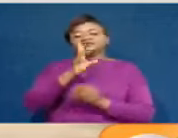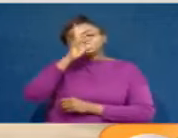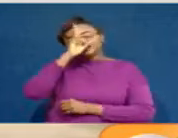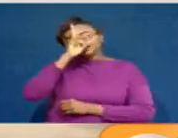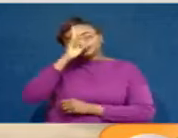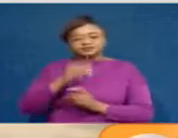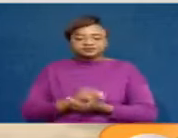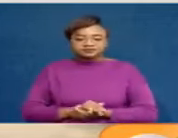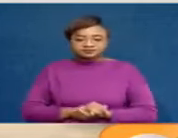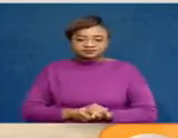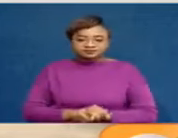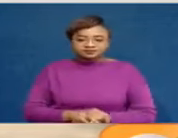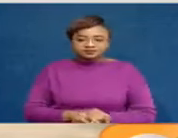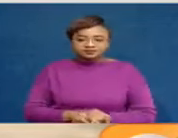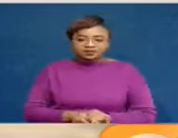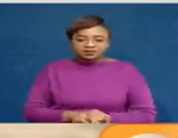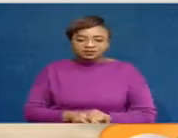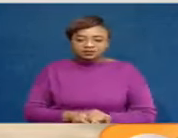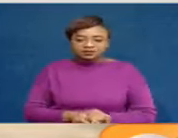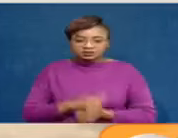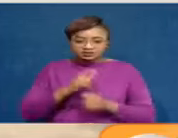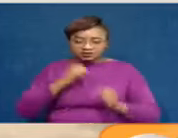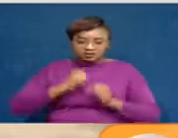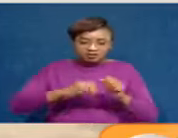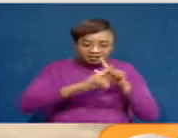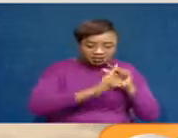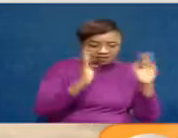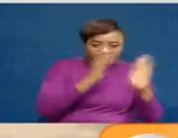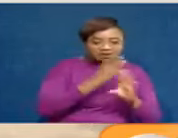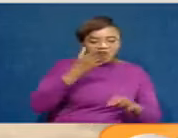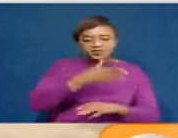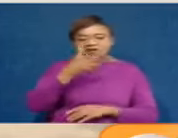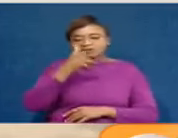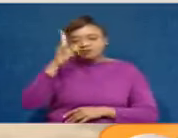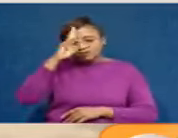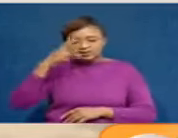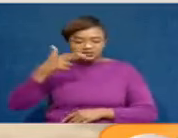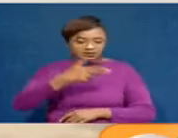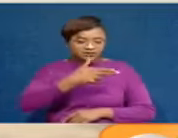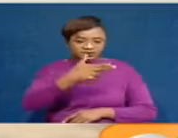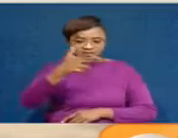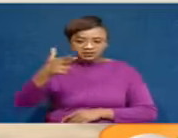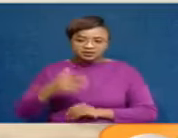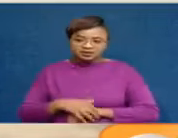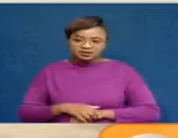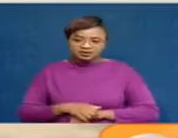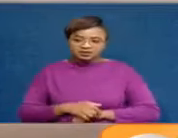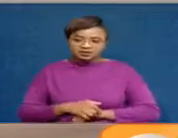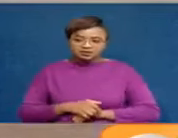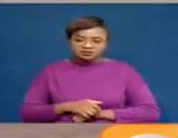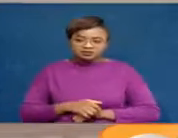askari. Wakikibia wakaingia mahali. Sasa hiyo aliingia hapo ndio lishutiwa. Hiyo risasi ikaingia na geti kampata